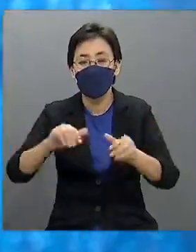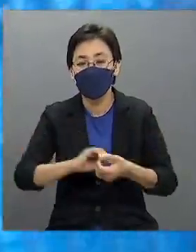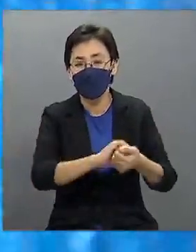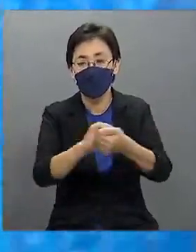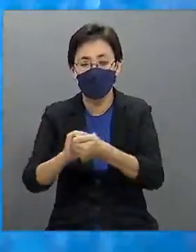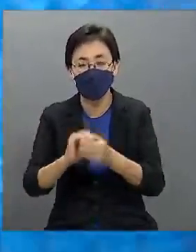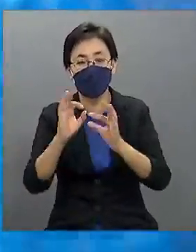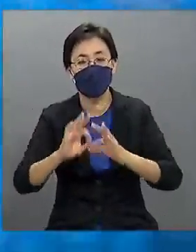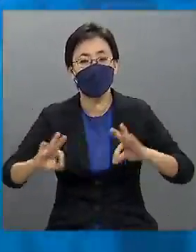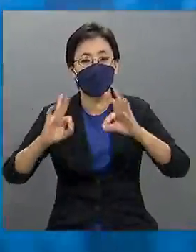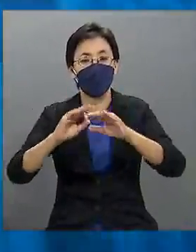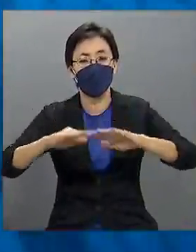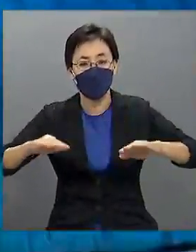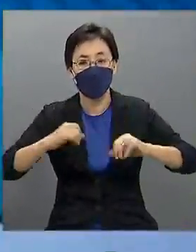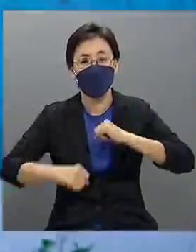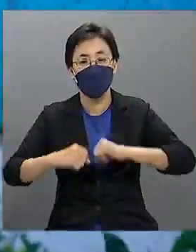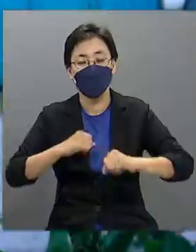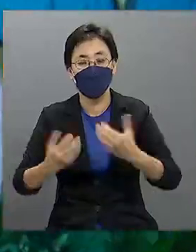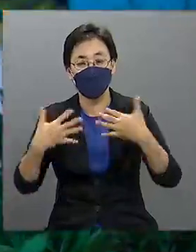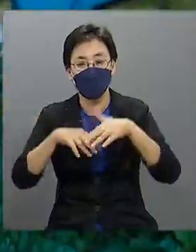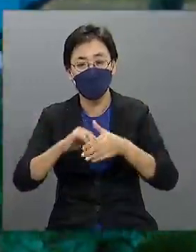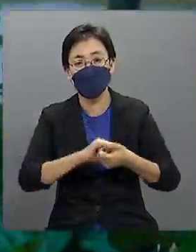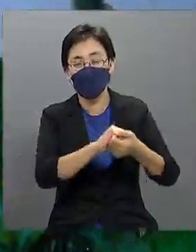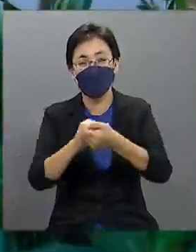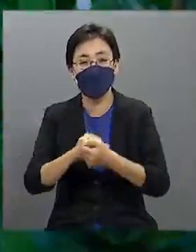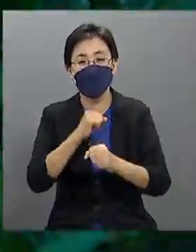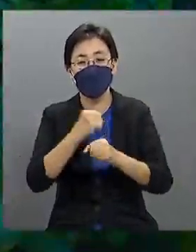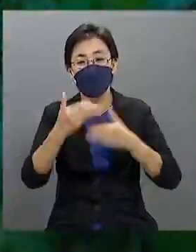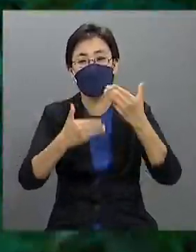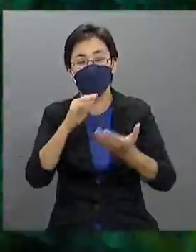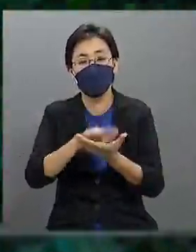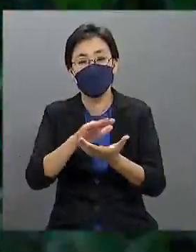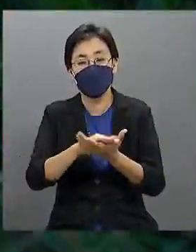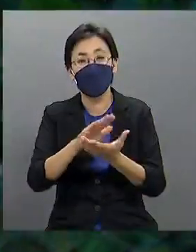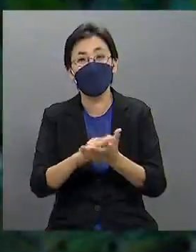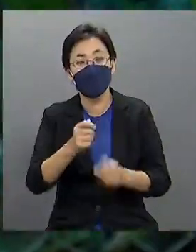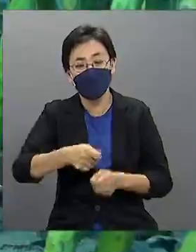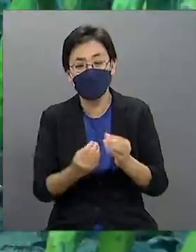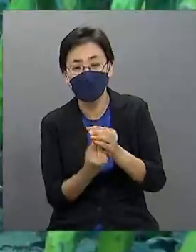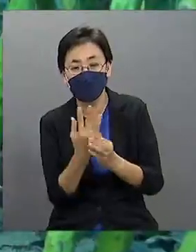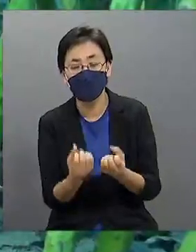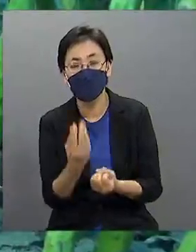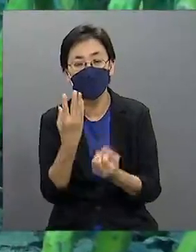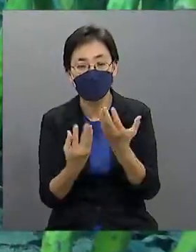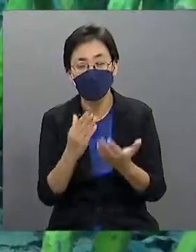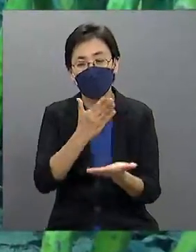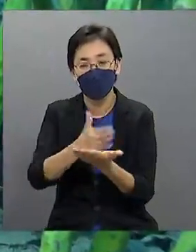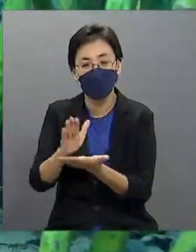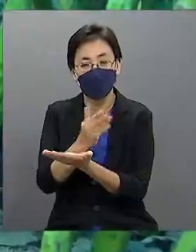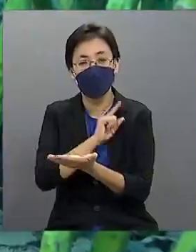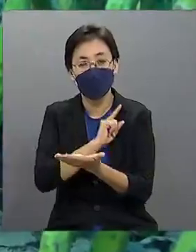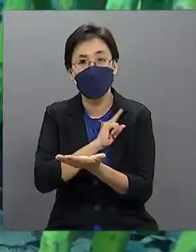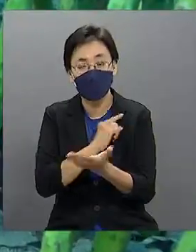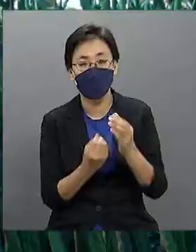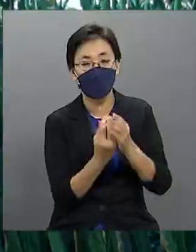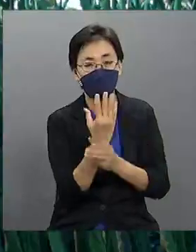เข้ามาทํากิจกรมรวมกันที่โรงเรียนเพราะช่ำกลาไม้โดยจะแงหนาที่ดูแลการเพระช่ำกลากลงกลางและเสมะก่